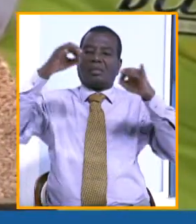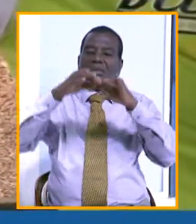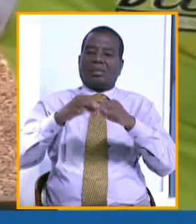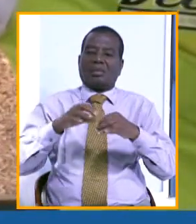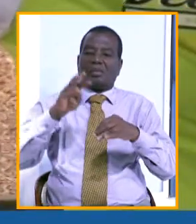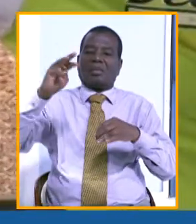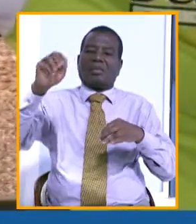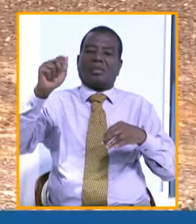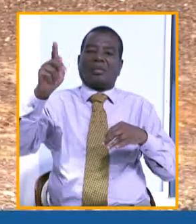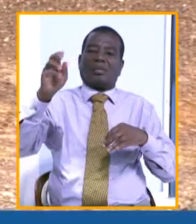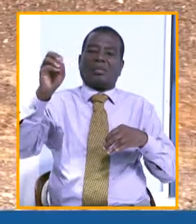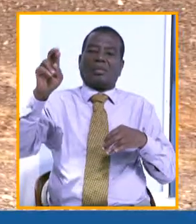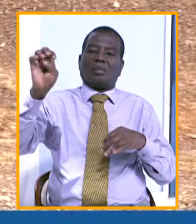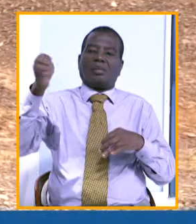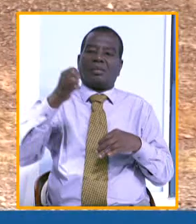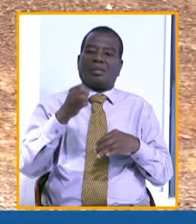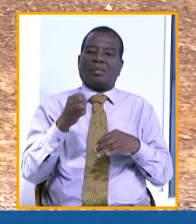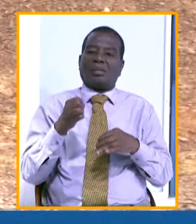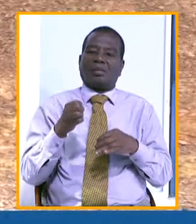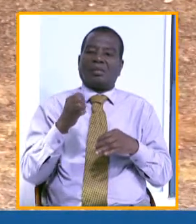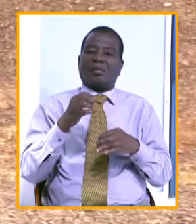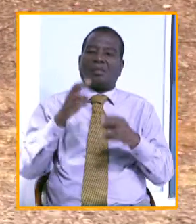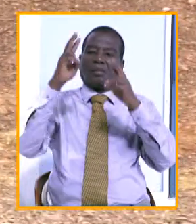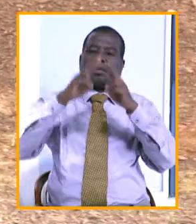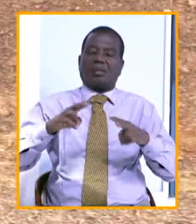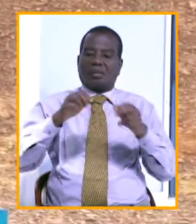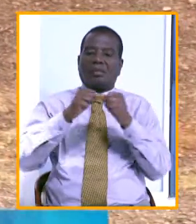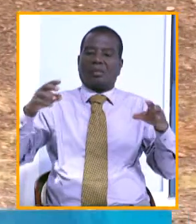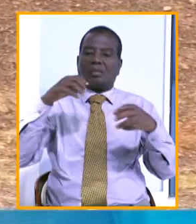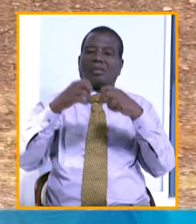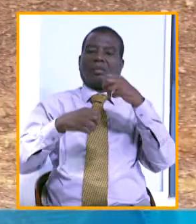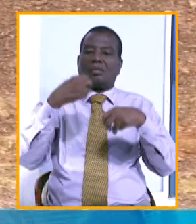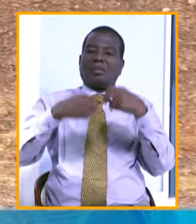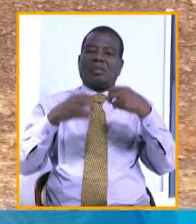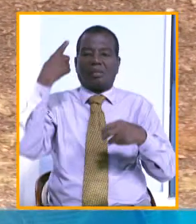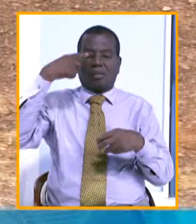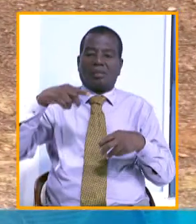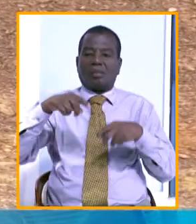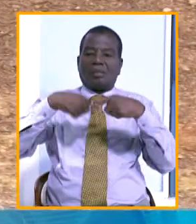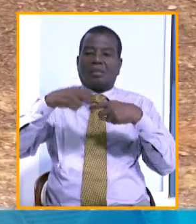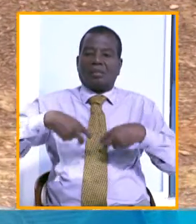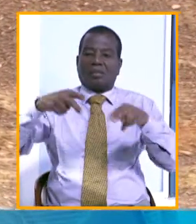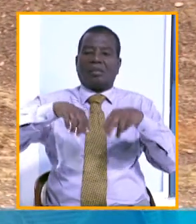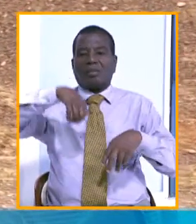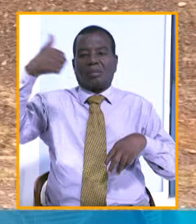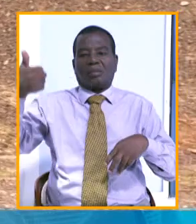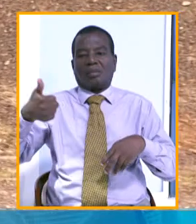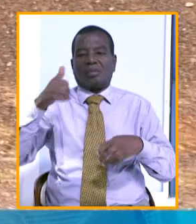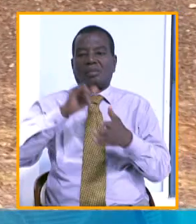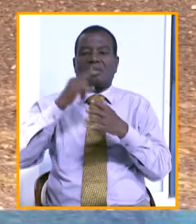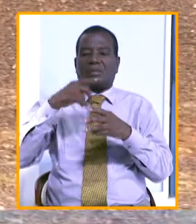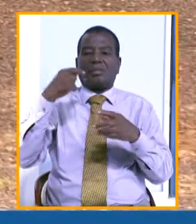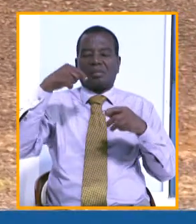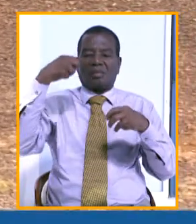macoré. Les femmes, elles le vendent ici au village sans problème, mais pour aller vendre ailleurs, c'est un peu